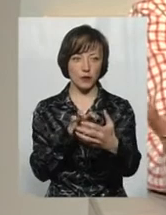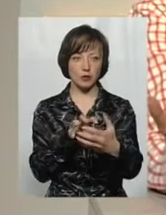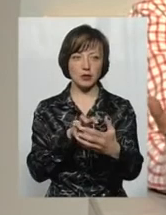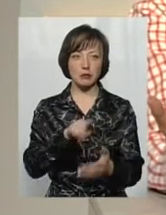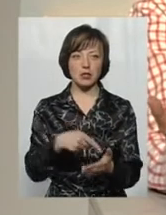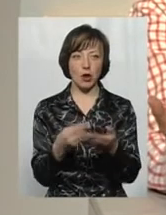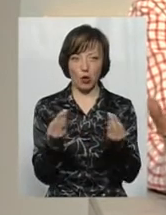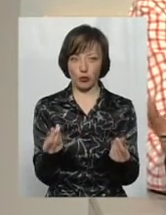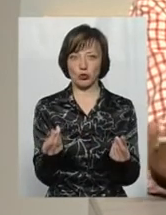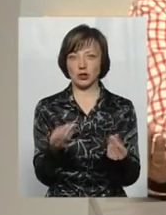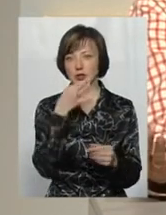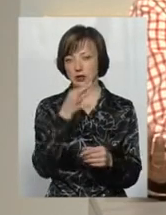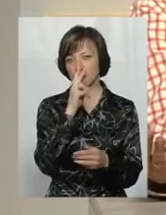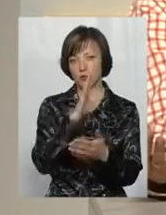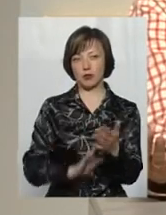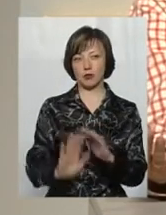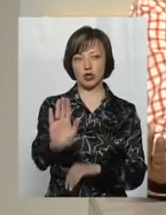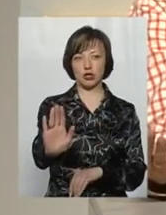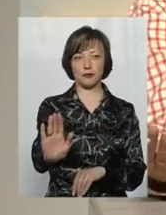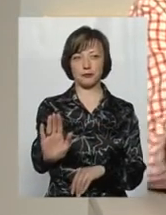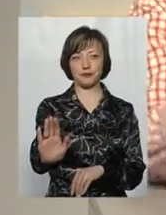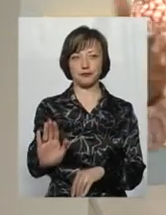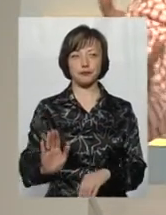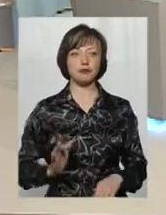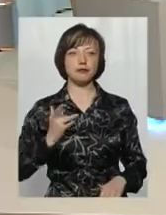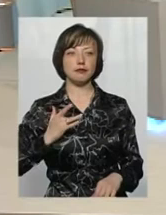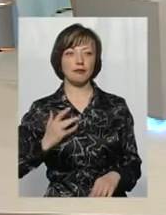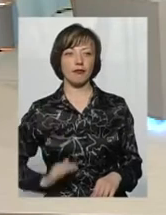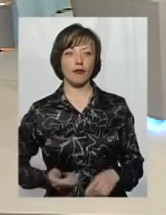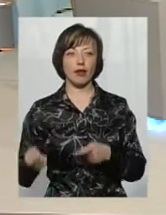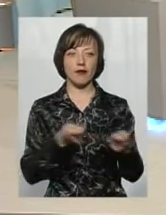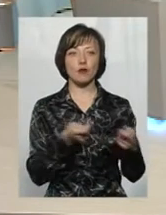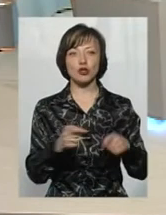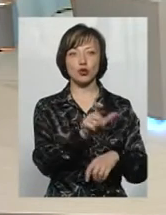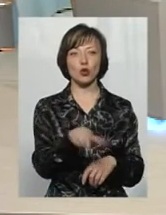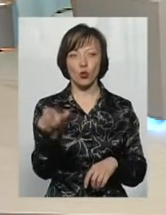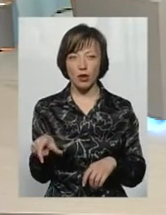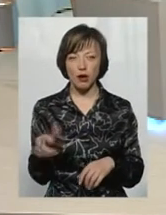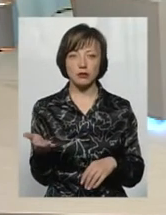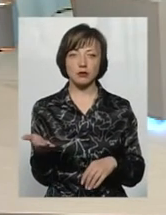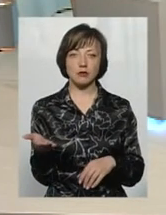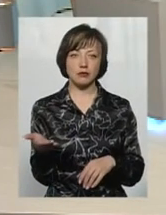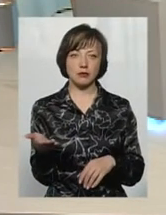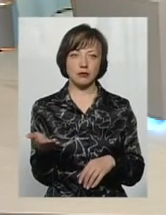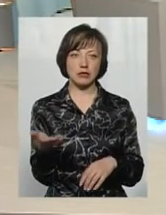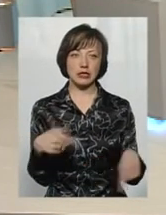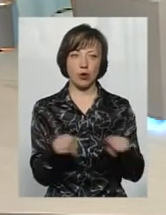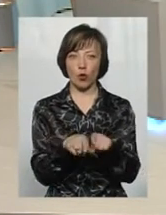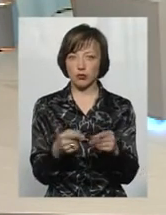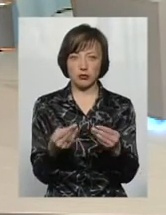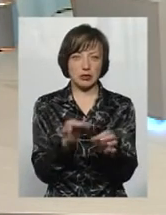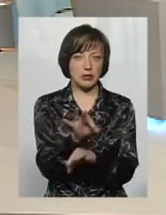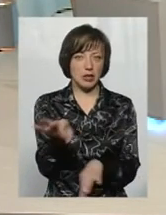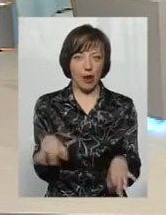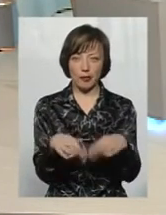міські гроші і сказати, вибачте, приватні перевізники, ми будемо самі возити людей на, ну, за такою ж самою схемою, і